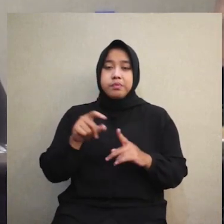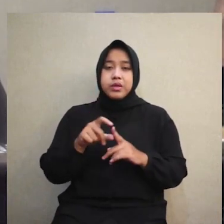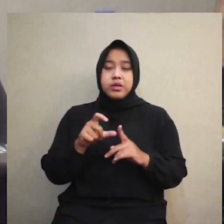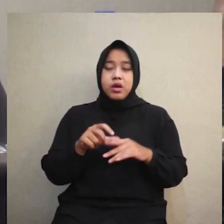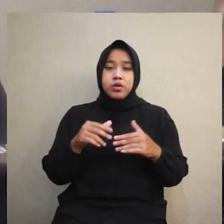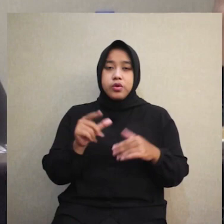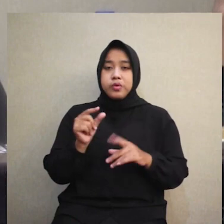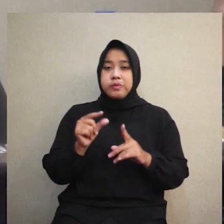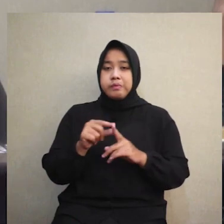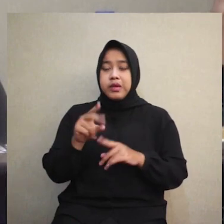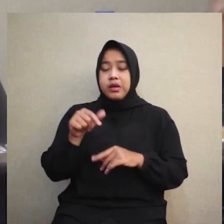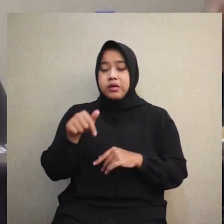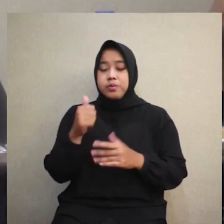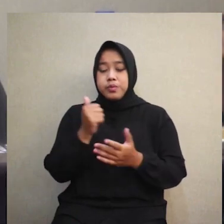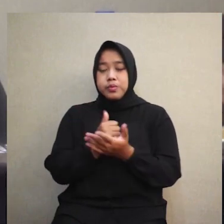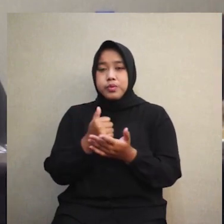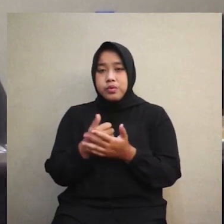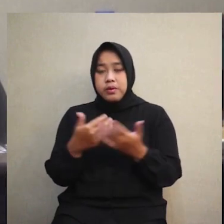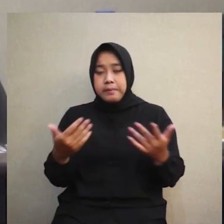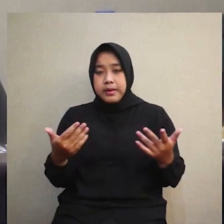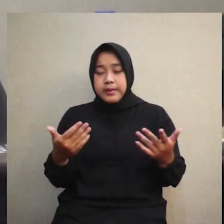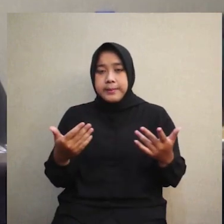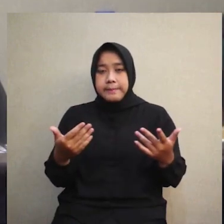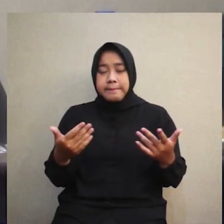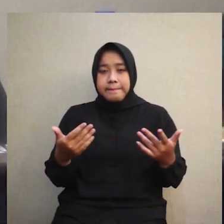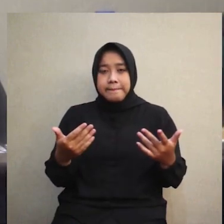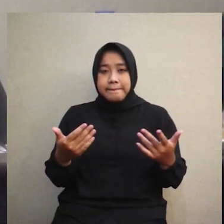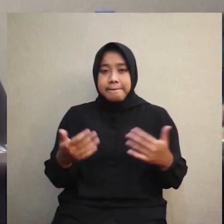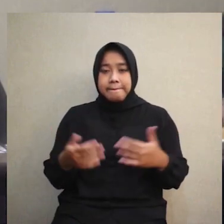uvr itu apa